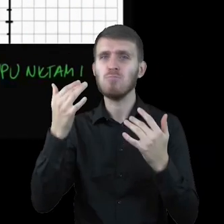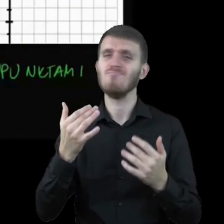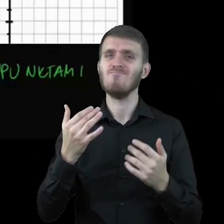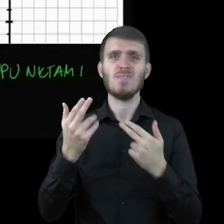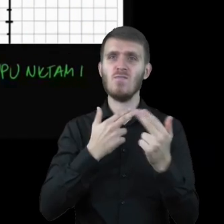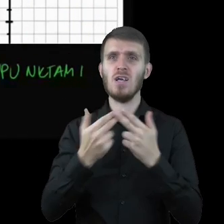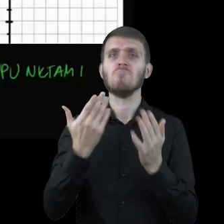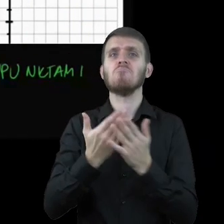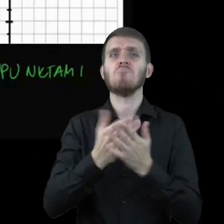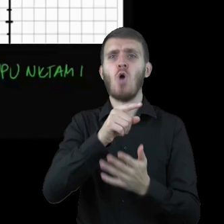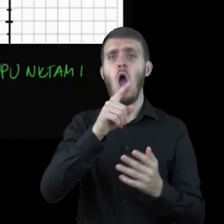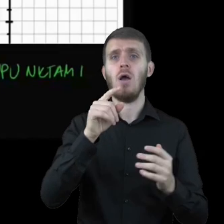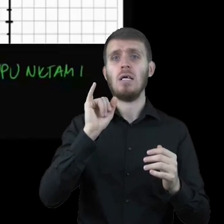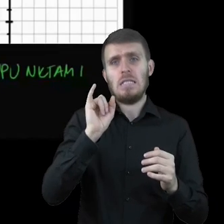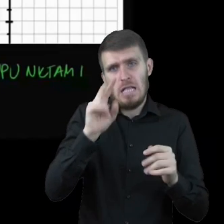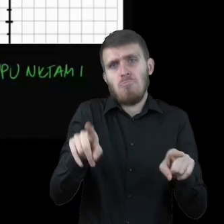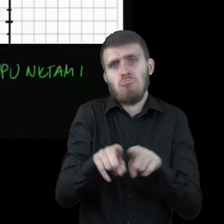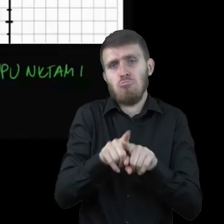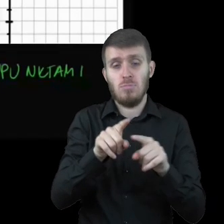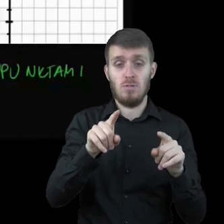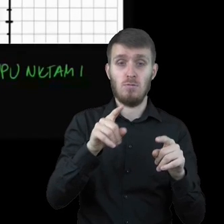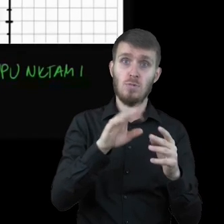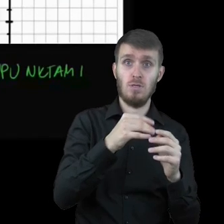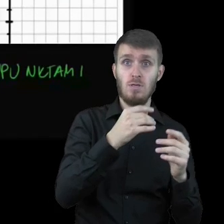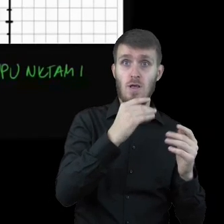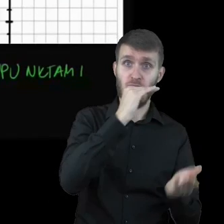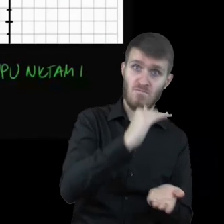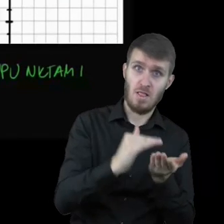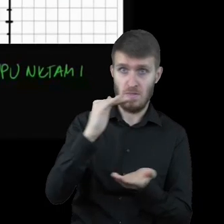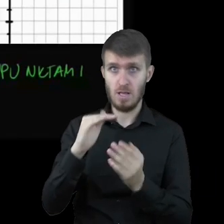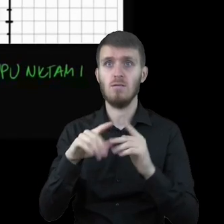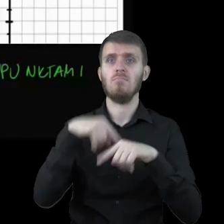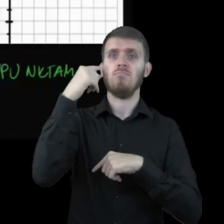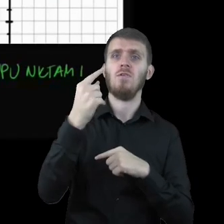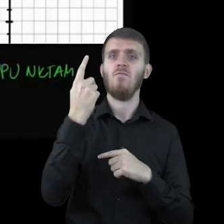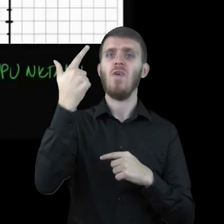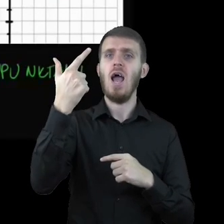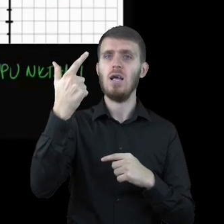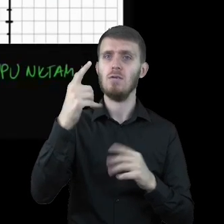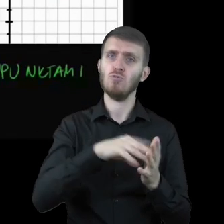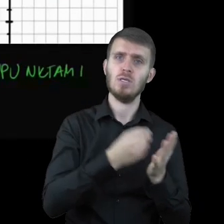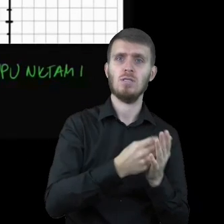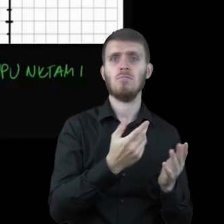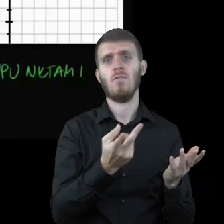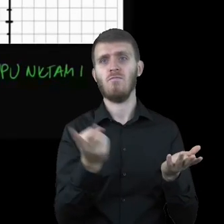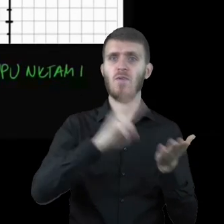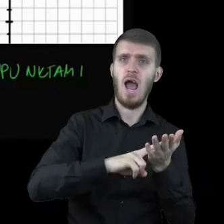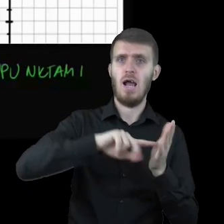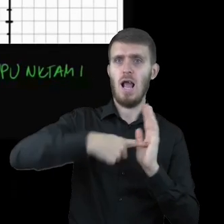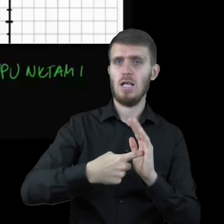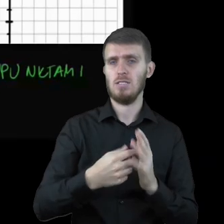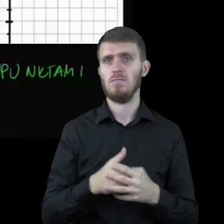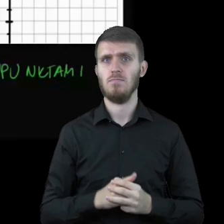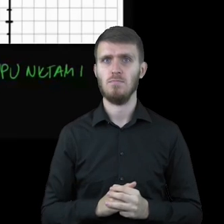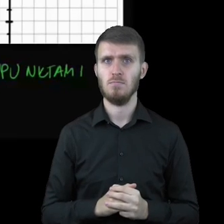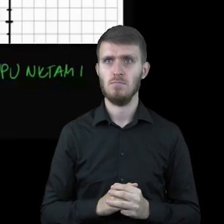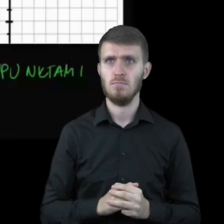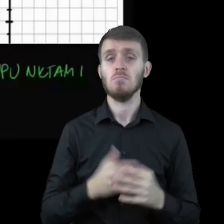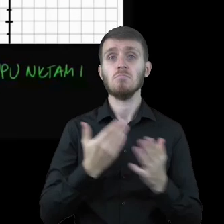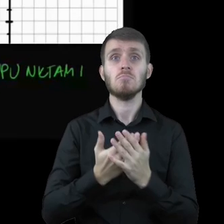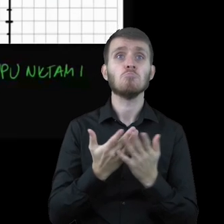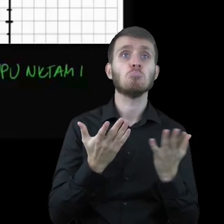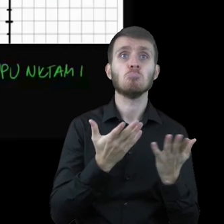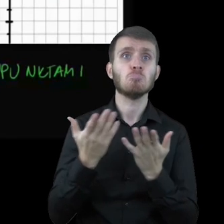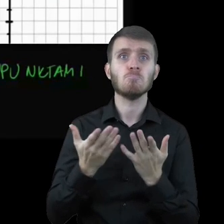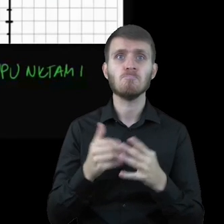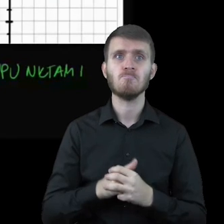mniejszą, ale tutaj tak naprawdę to jest nieistotne, dlatego że tu jest podnoszane to do kwadratu, prawda? Czyli